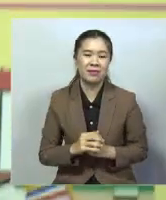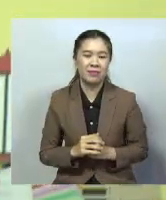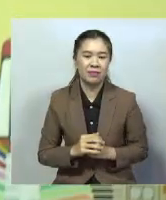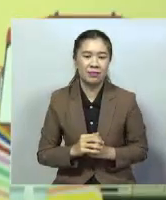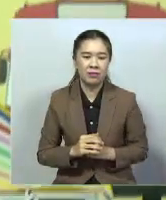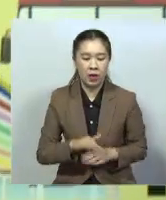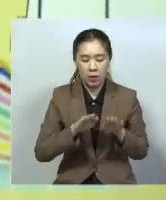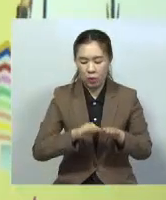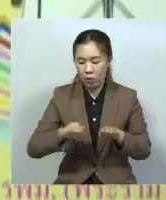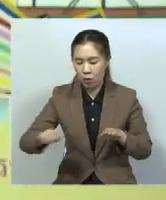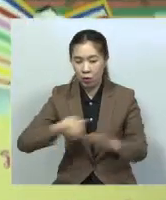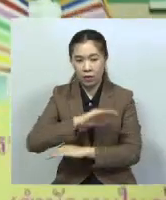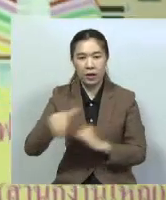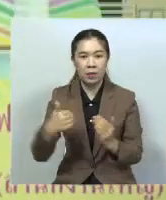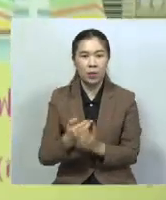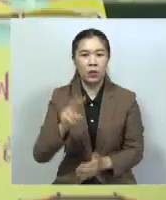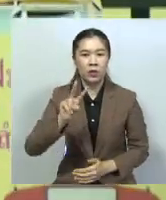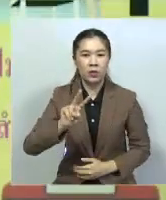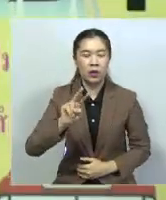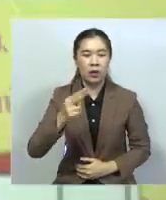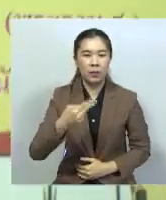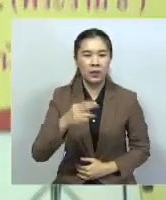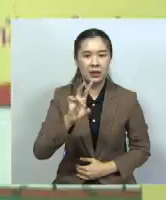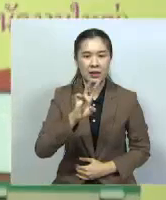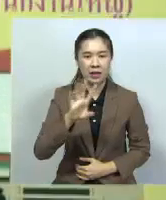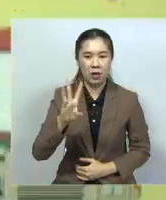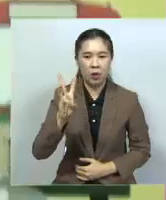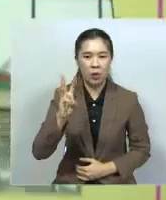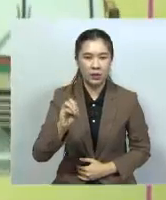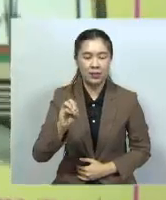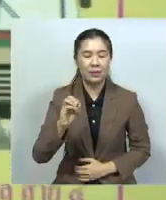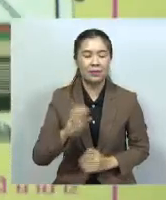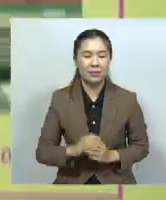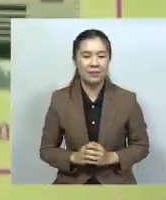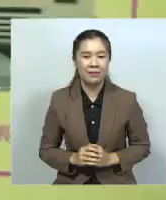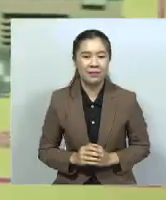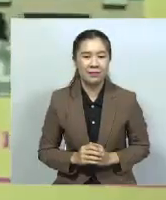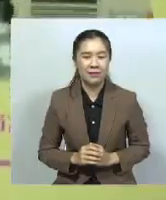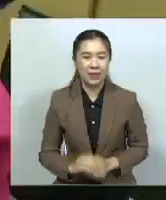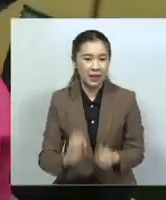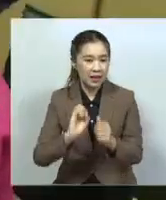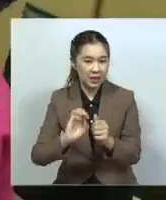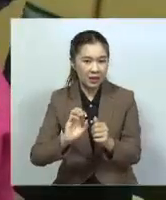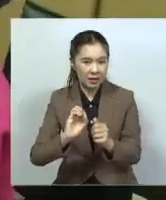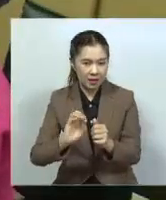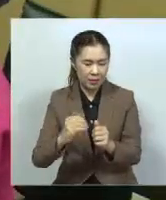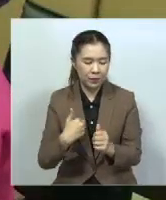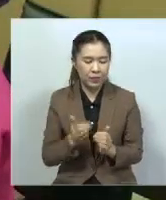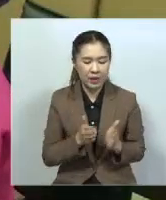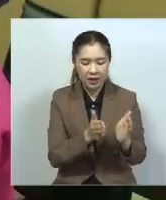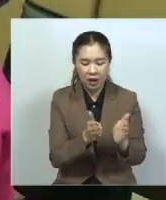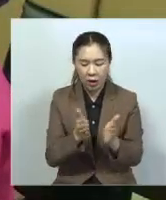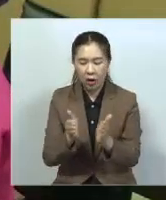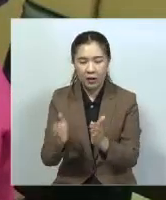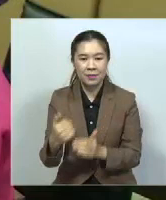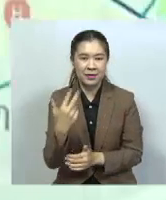อดได้ทั้งหมดประมาณ 2,760 คันนอกจากนี้นะคะยังได้แนะนำเส้นทางเลี่ยงการจราจร3